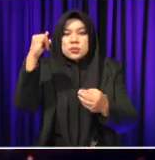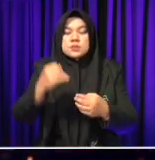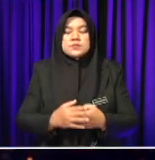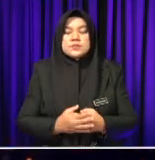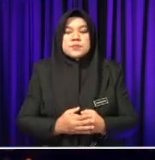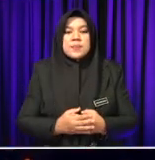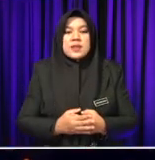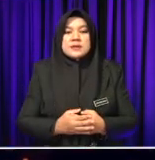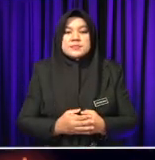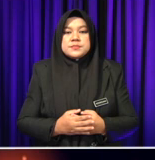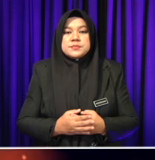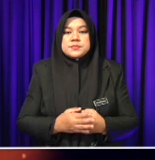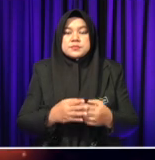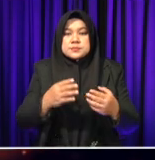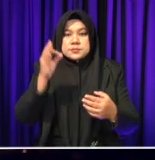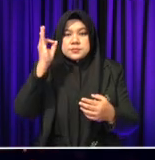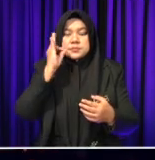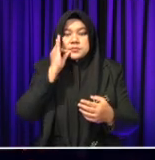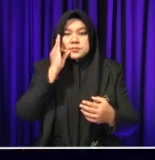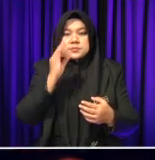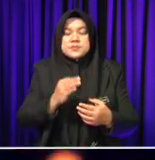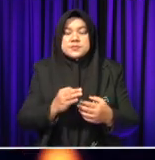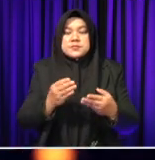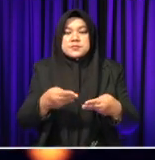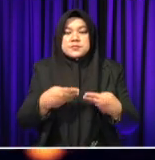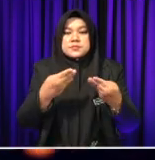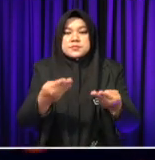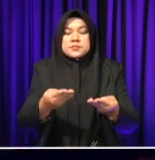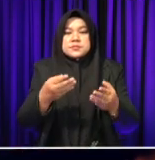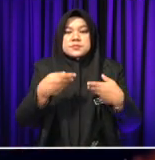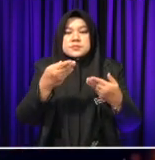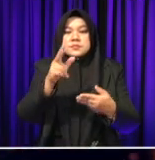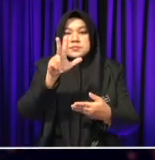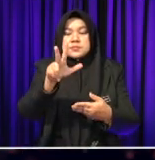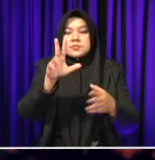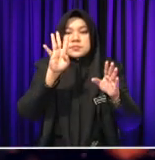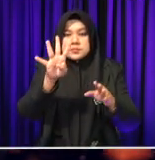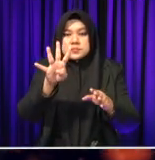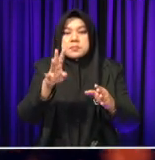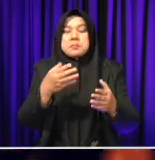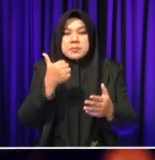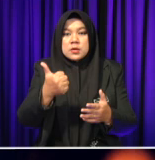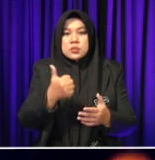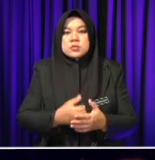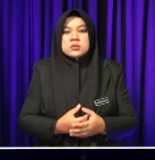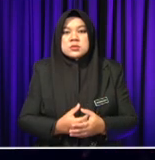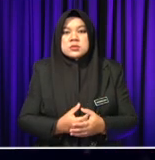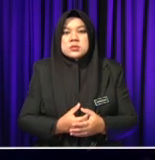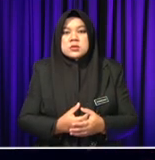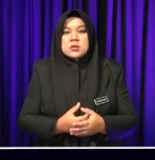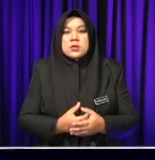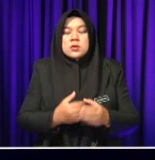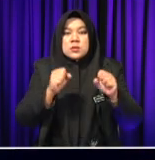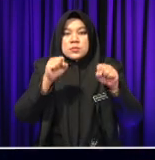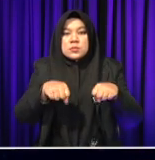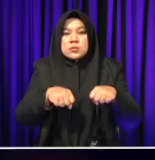kalau kita nak bagi kalau soalan nak dua tapi Fa bagi tiga ataupun empat Baguslah boleh cuma dia akan drag